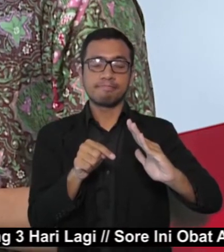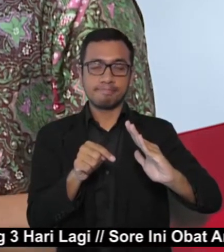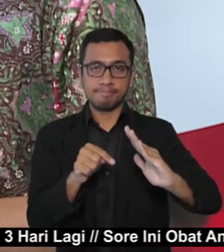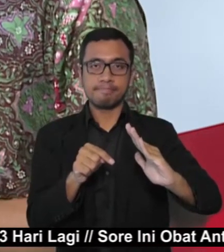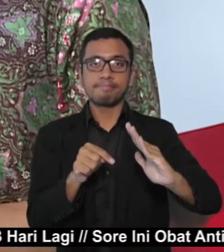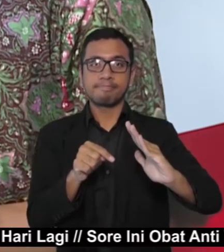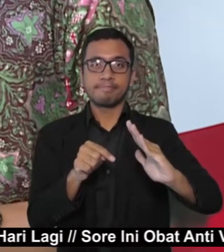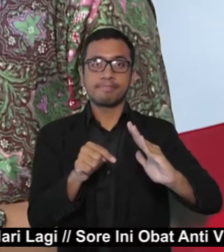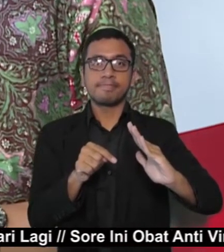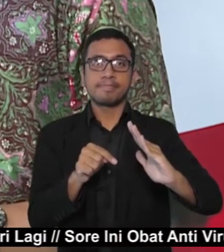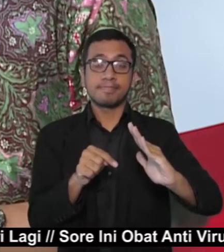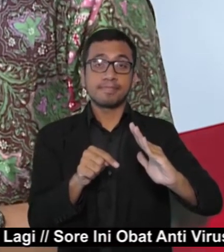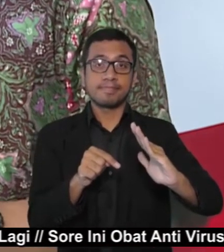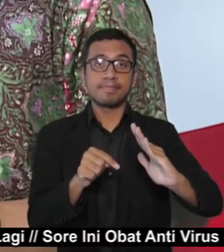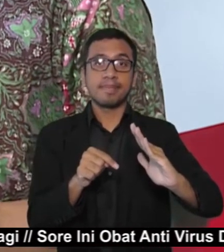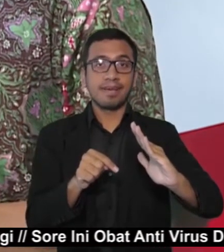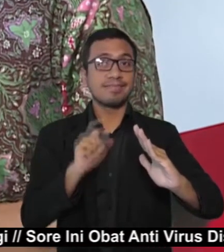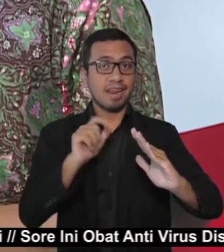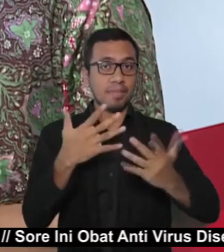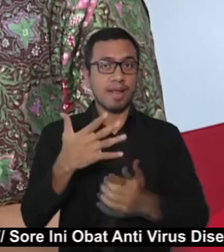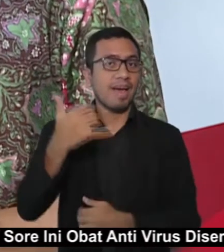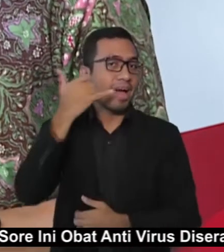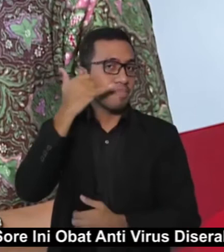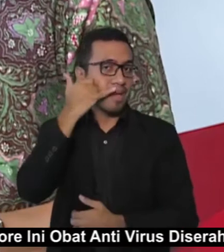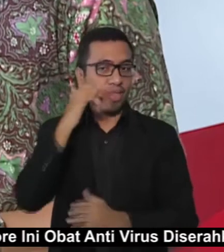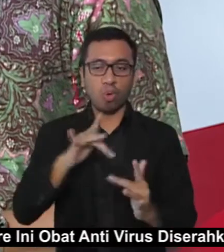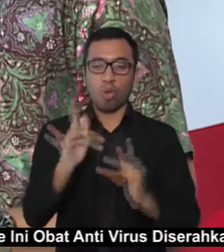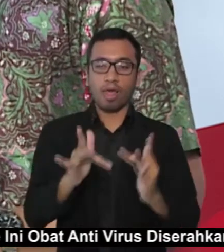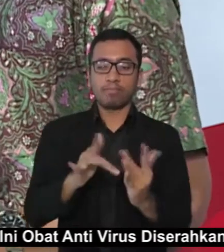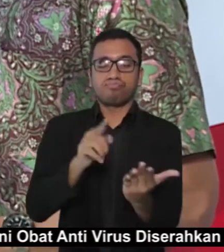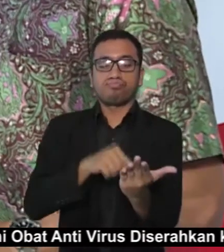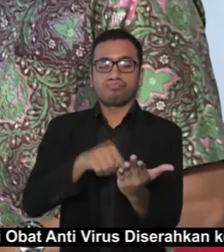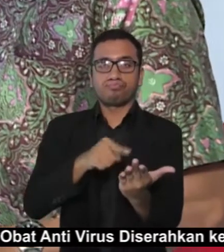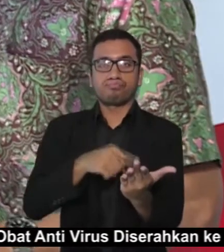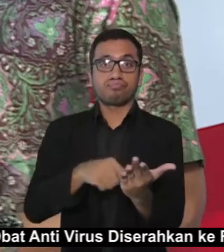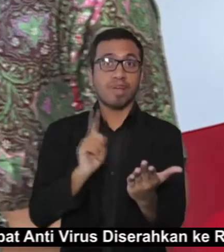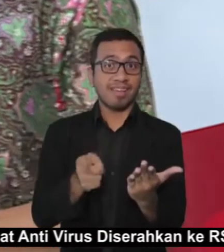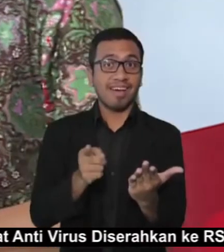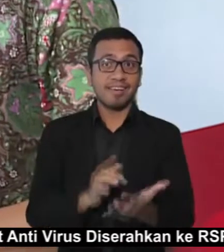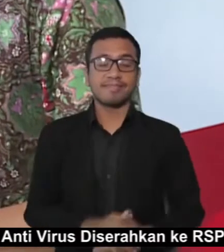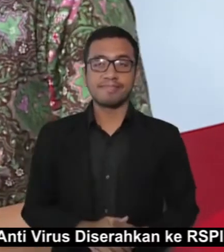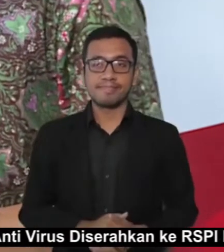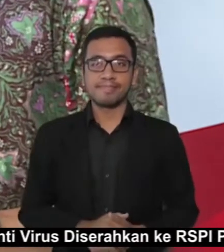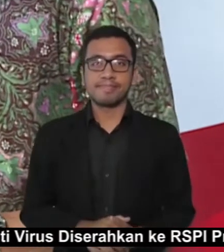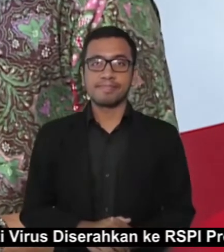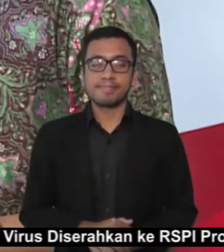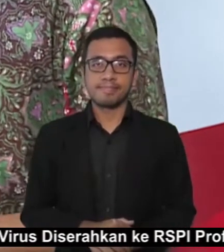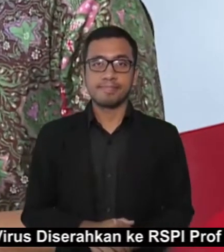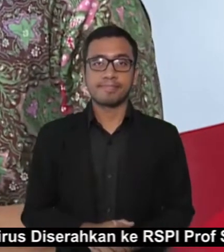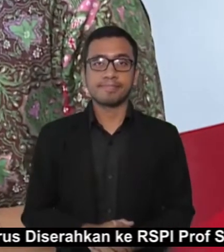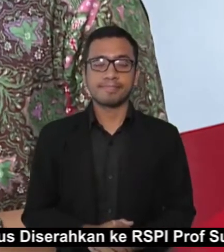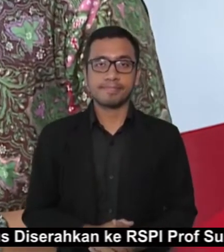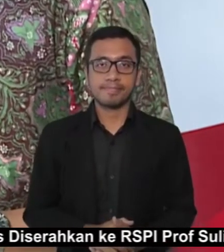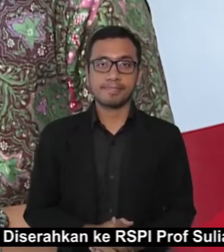pemanfaatan handphone melalui online di Puskesmas saat ini dan semuanya kita